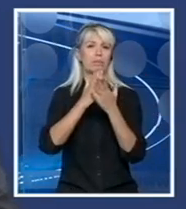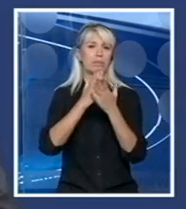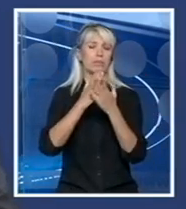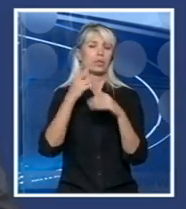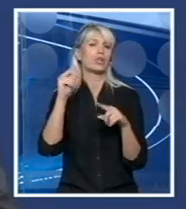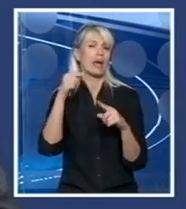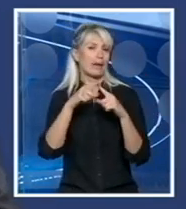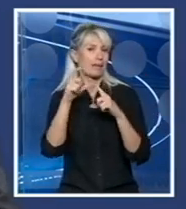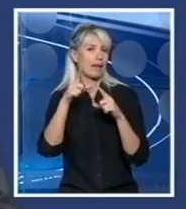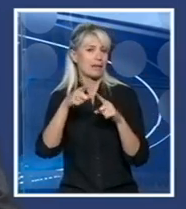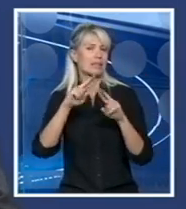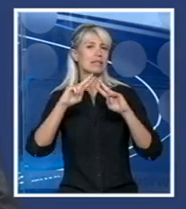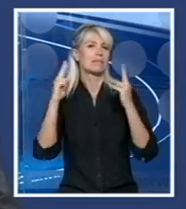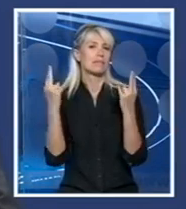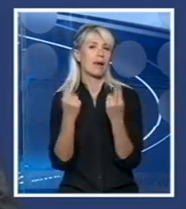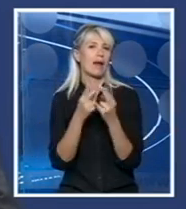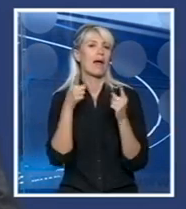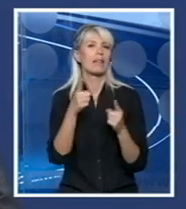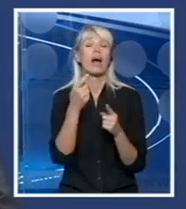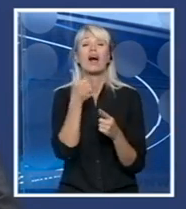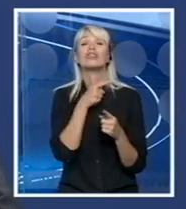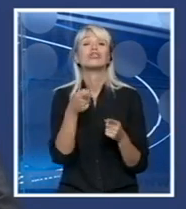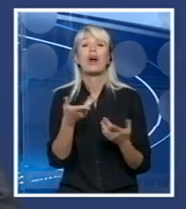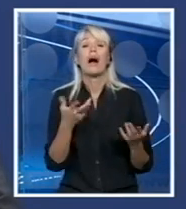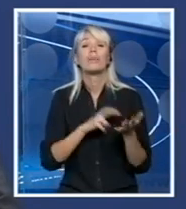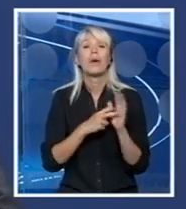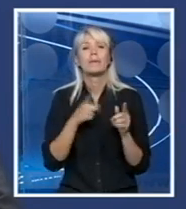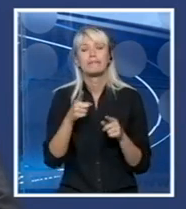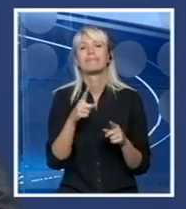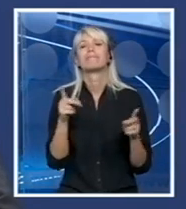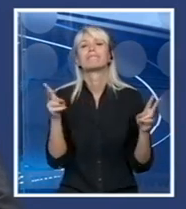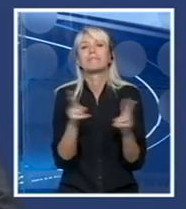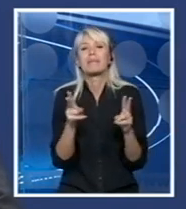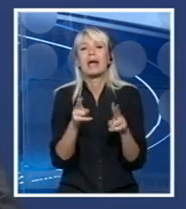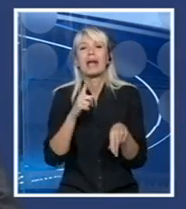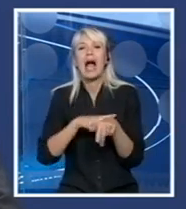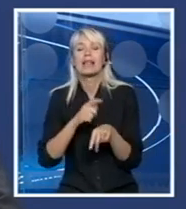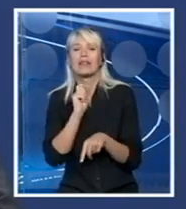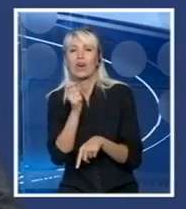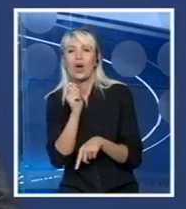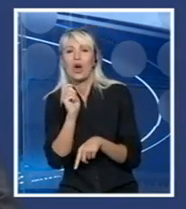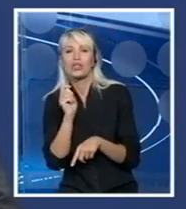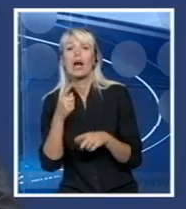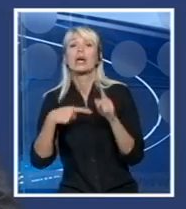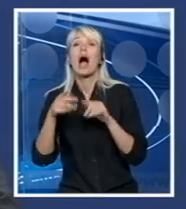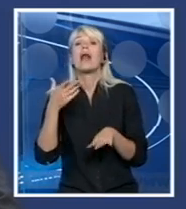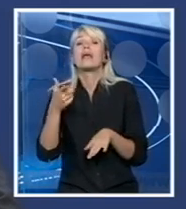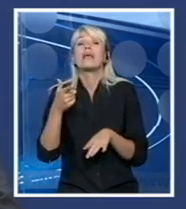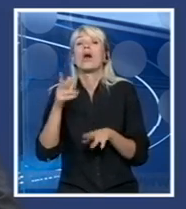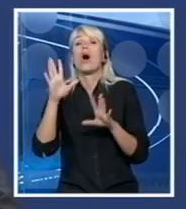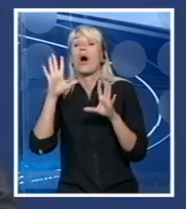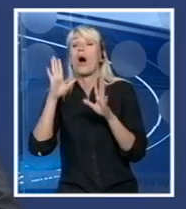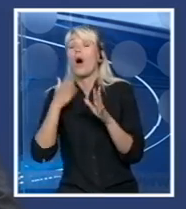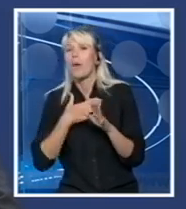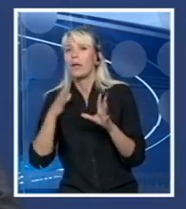ovog modela rada jeste skraćeni čas, koji će roditelji moći popodne da premotaju da s decom da pogledaju, ali je prednost što će moći deca